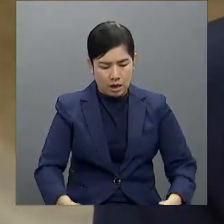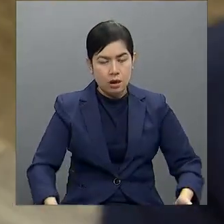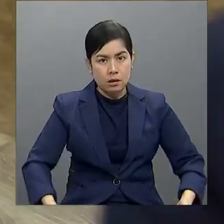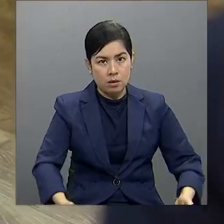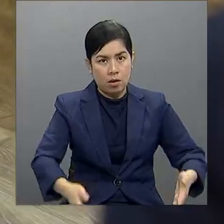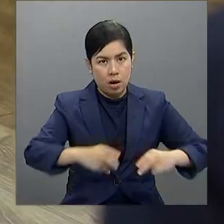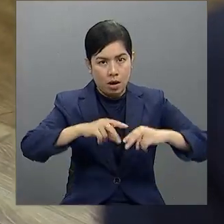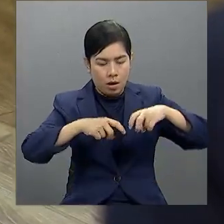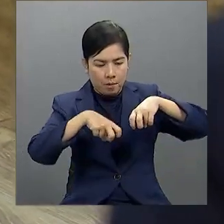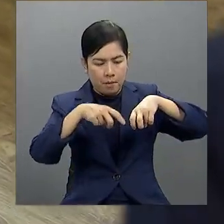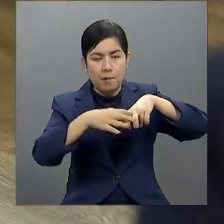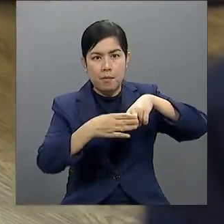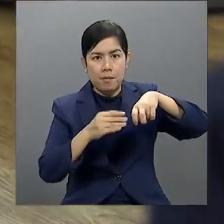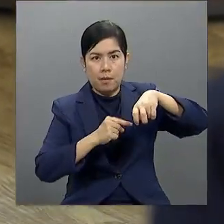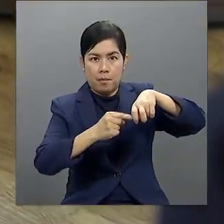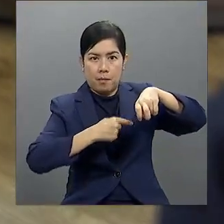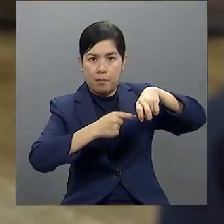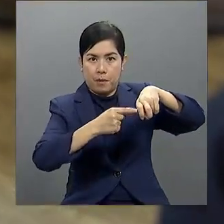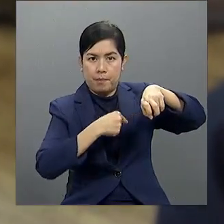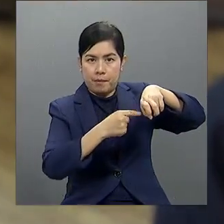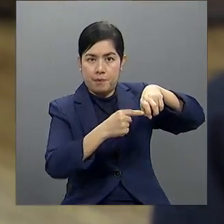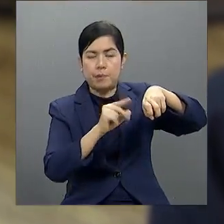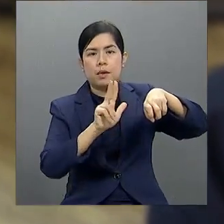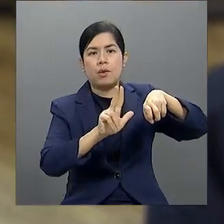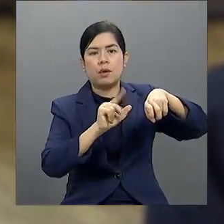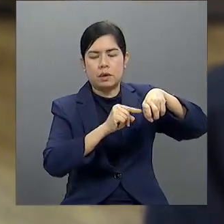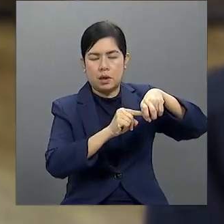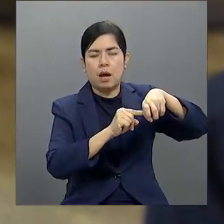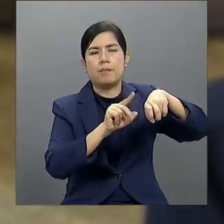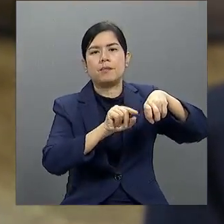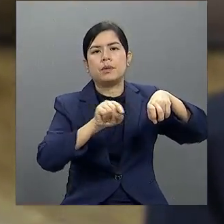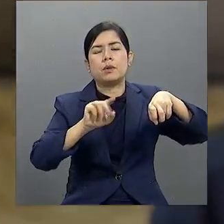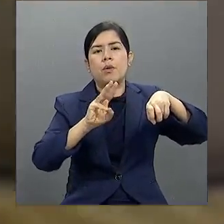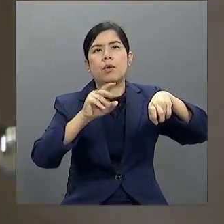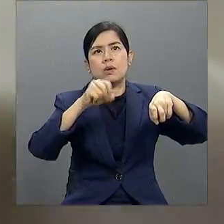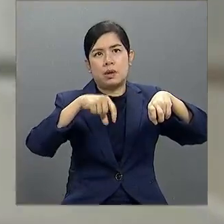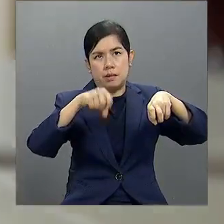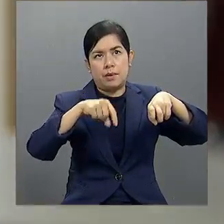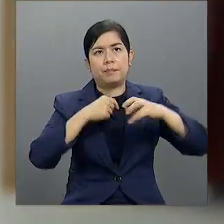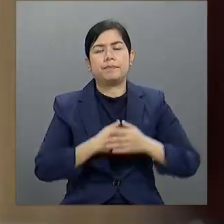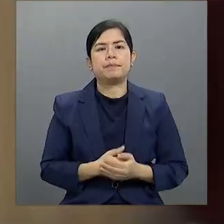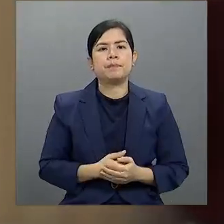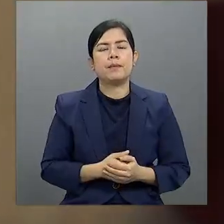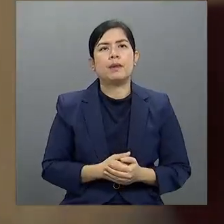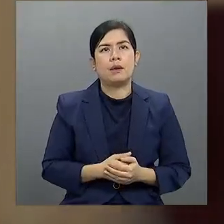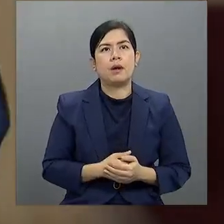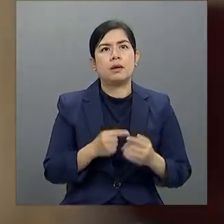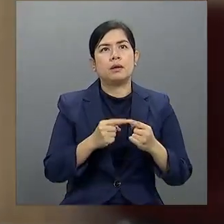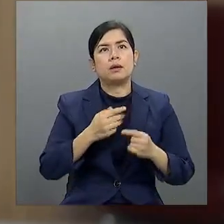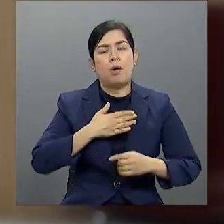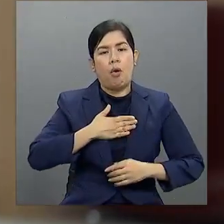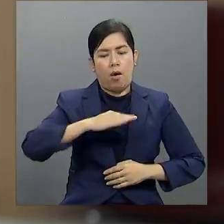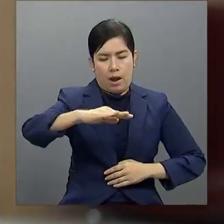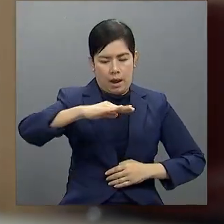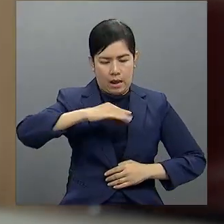ห่างอย่างน้อยประมาณ 3-6 ซมเพื่อไม่ให้กดทับเส้นประสาทและเส้นเลือดนะคะแล้วก็ห่าง30ตรงนี้ก็คือให้ระยะระหว่างพวงม